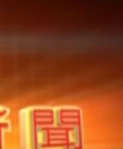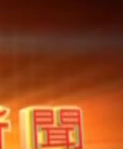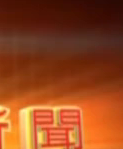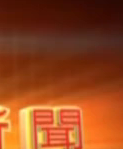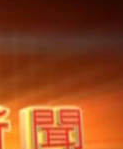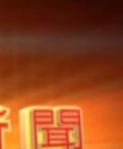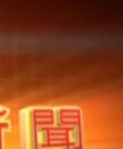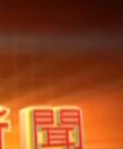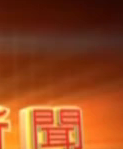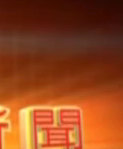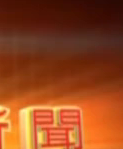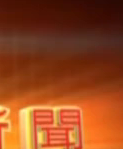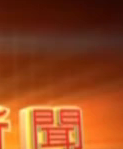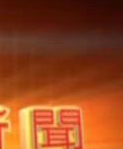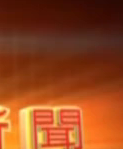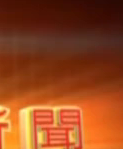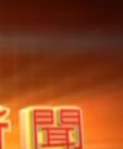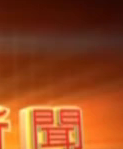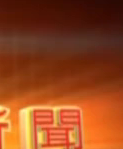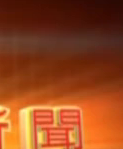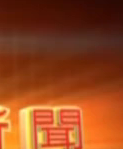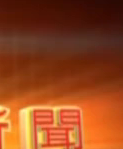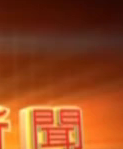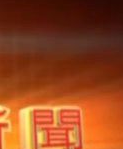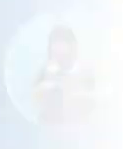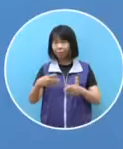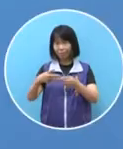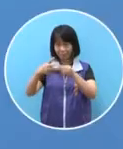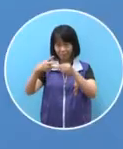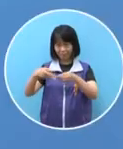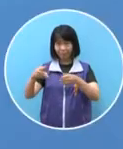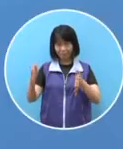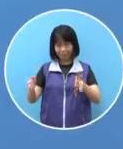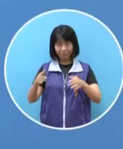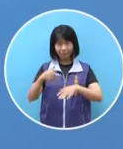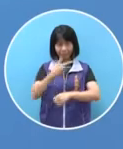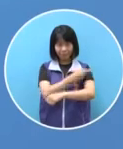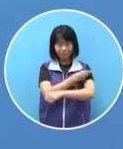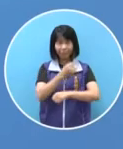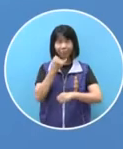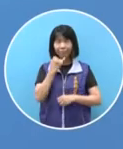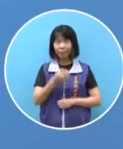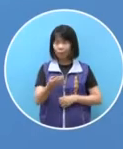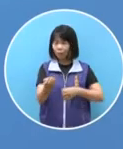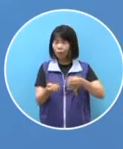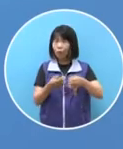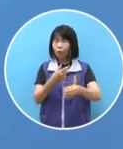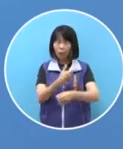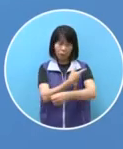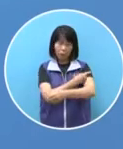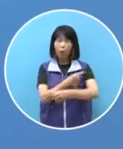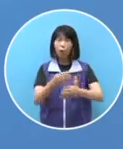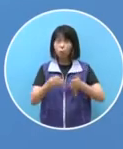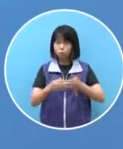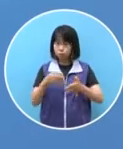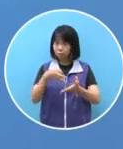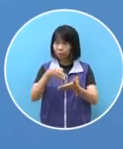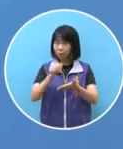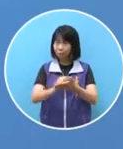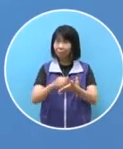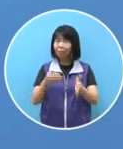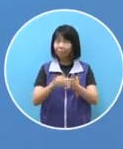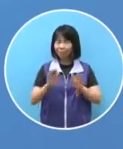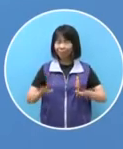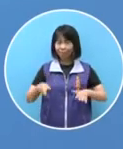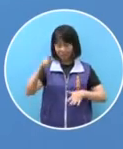大家好，欢迎收看7月19号的大花莲地方新闻。花莲县目前积极进行新冠肺炎疫苗施打的工作。县卫生